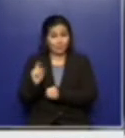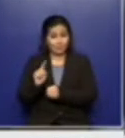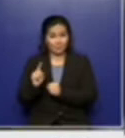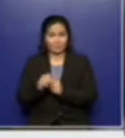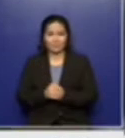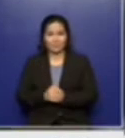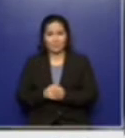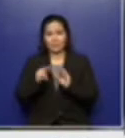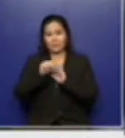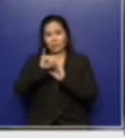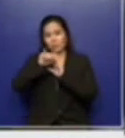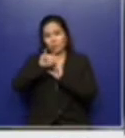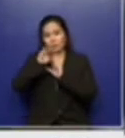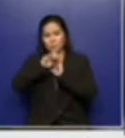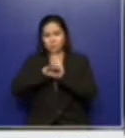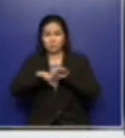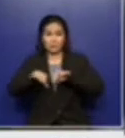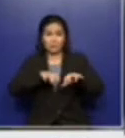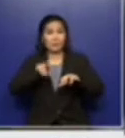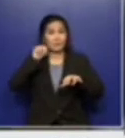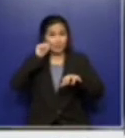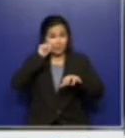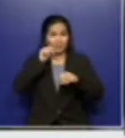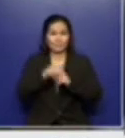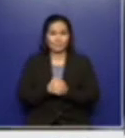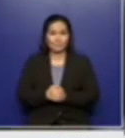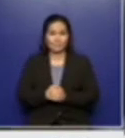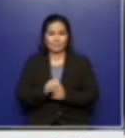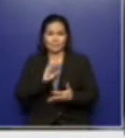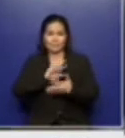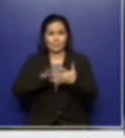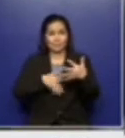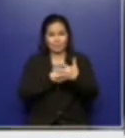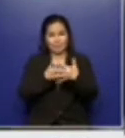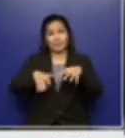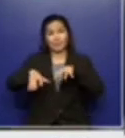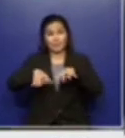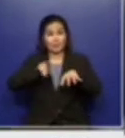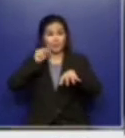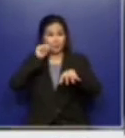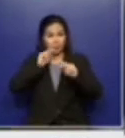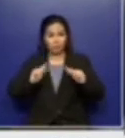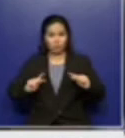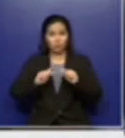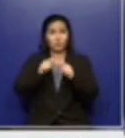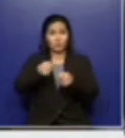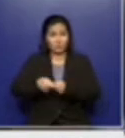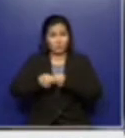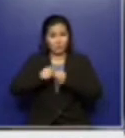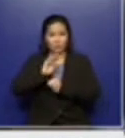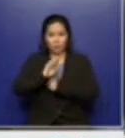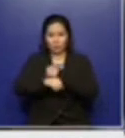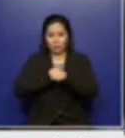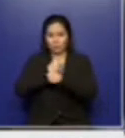นโยบายเรื่องน้ำนะครับในแผนบริหารจัดการน้ำกระทรวงเกษตรปี